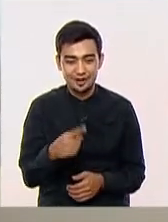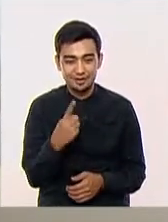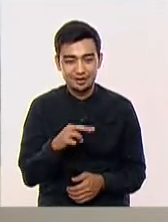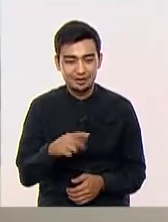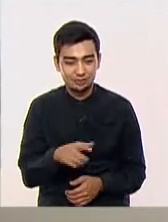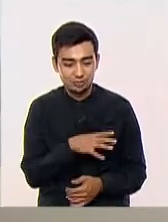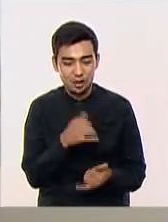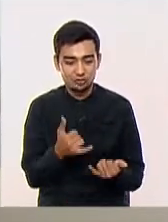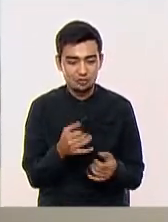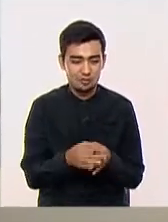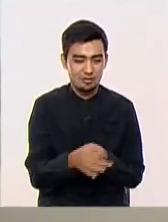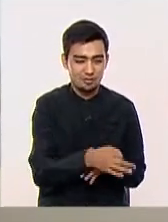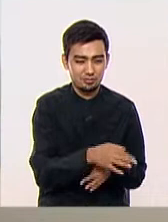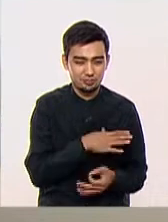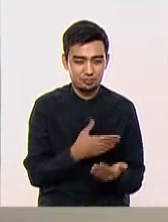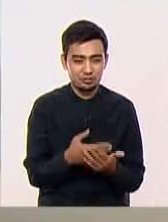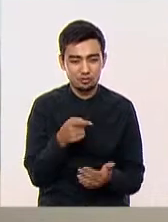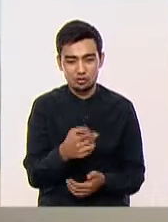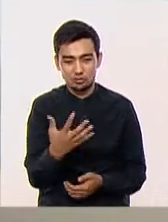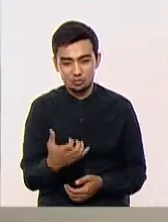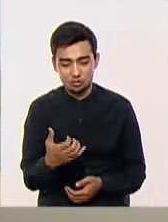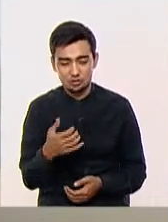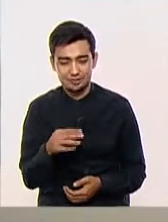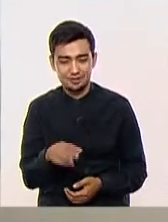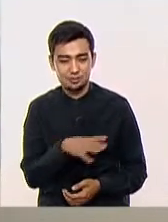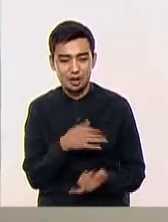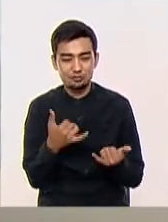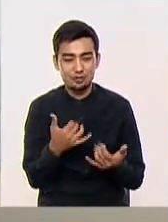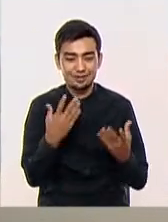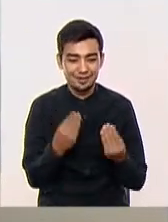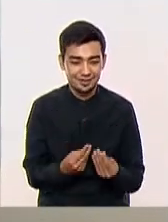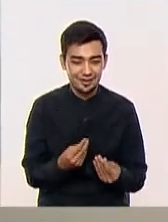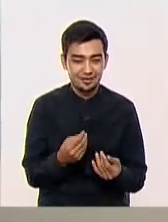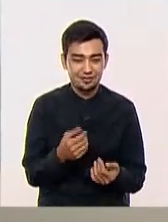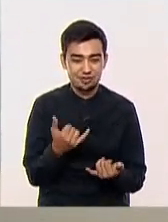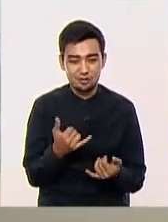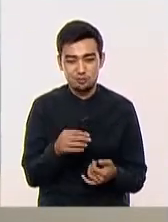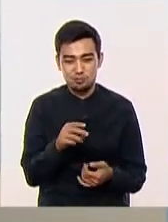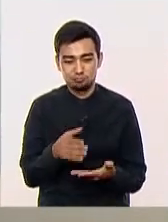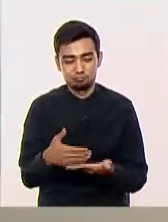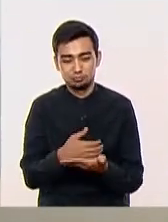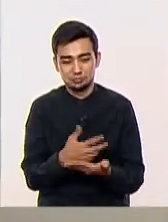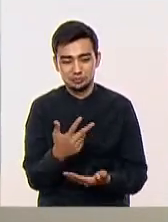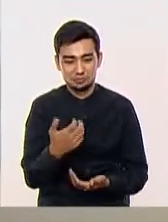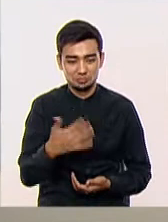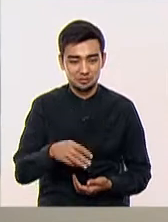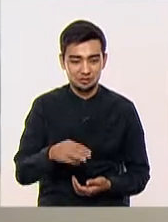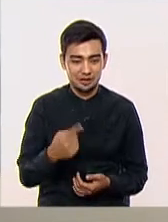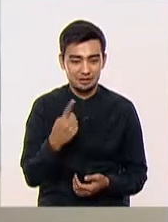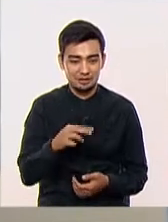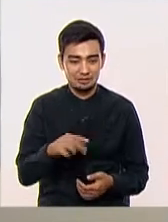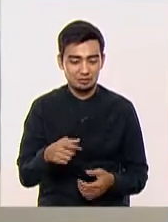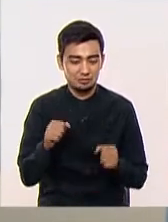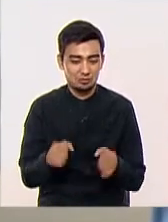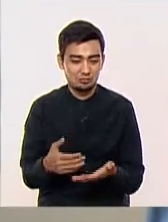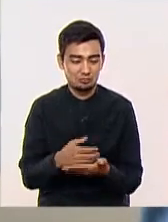В отдаленных селах стоимость достигает 1500 тенге. На сегодняшний день прям с поля можно собрать по 350 тенге за килограмм. А